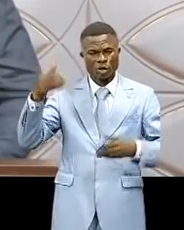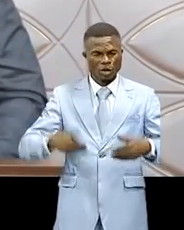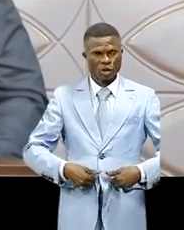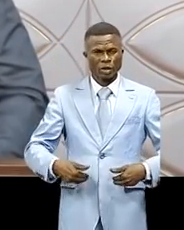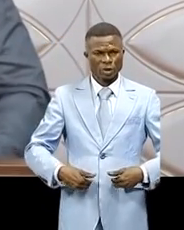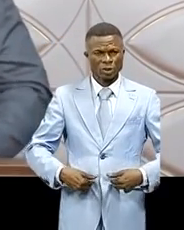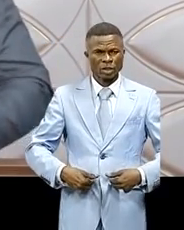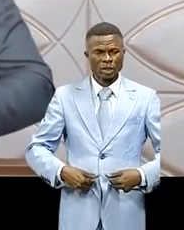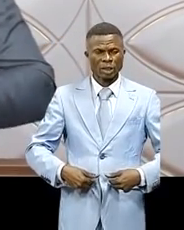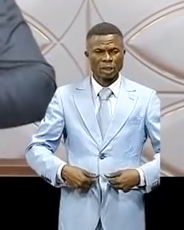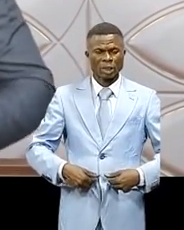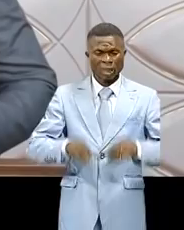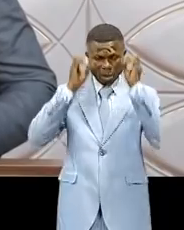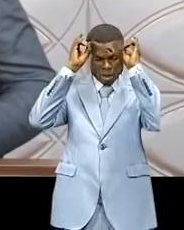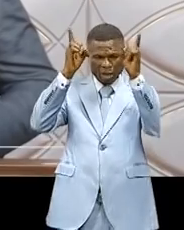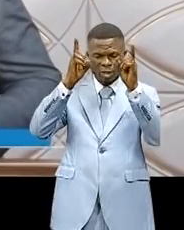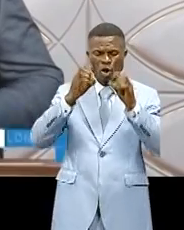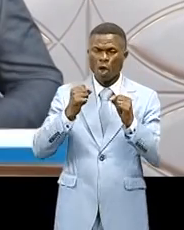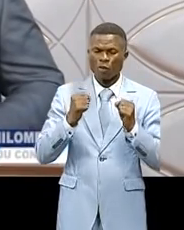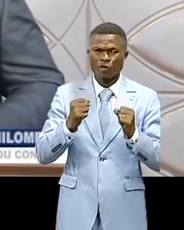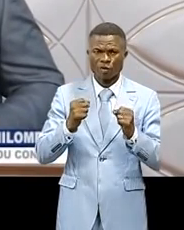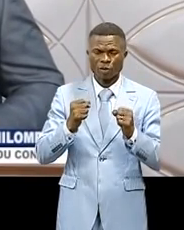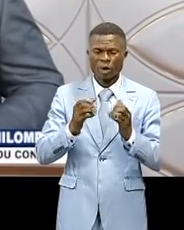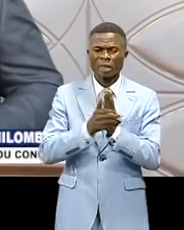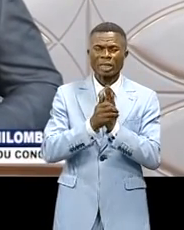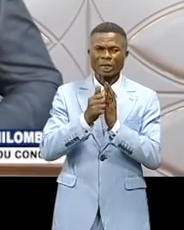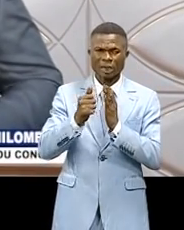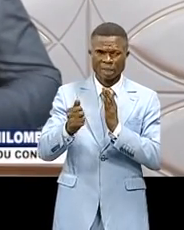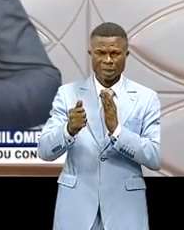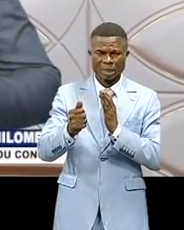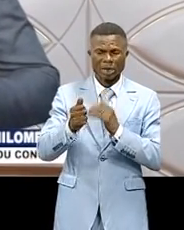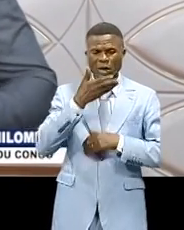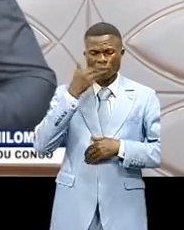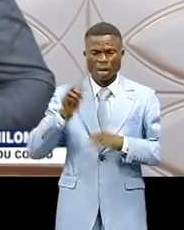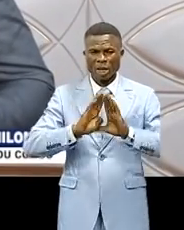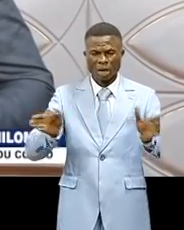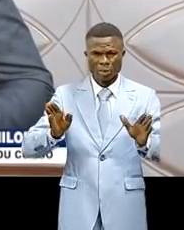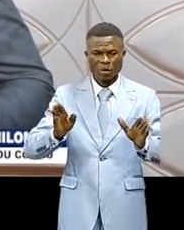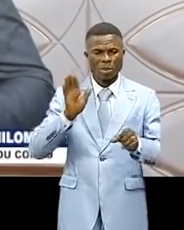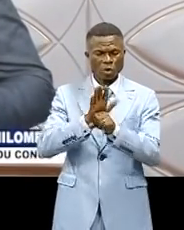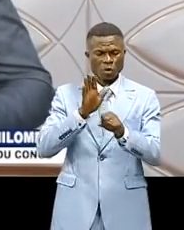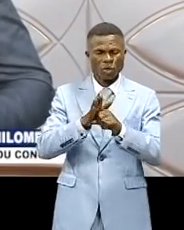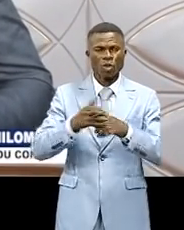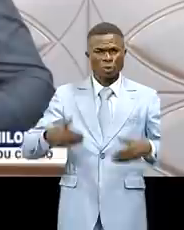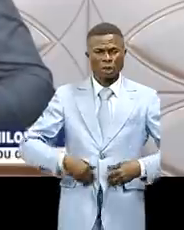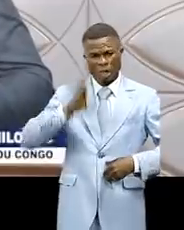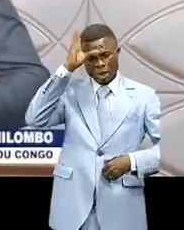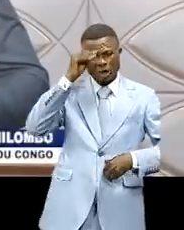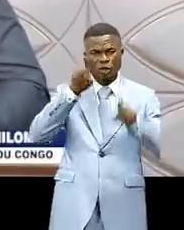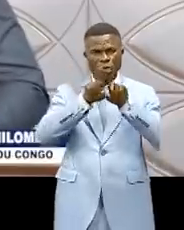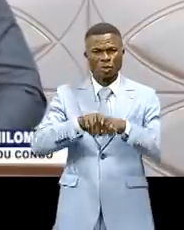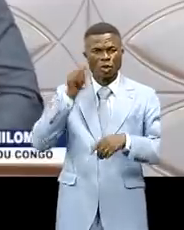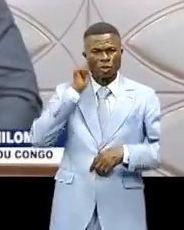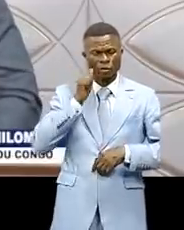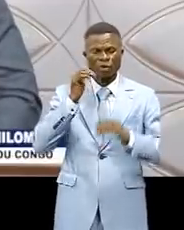par une éducation performante et de qualité accessible au plus grand nombre garçons et filles à